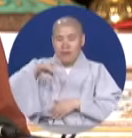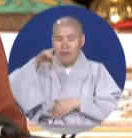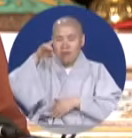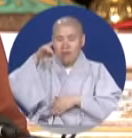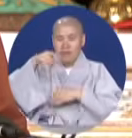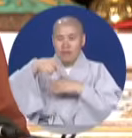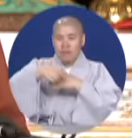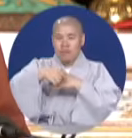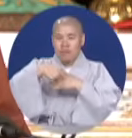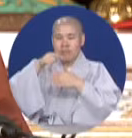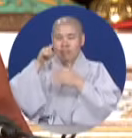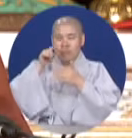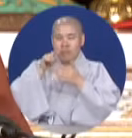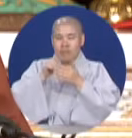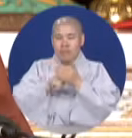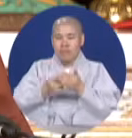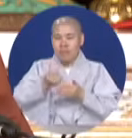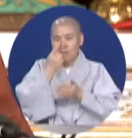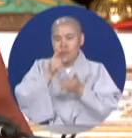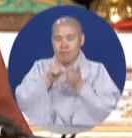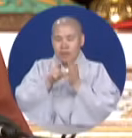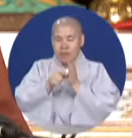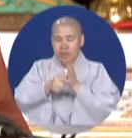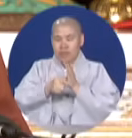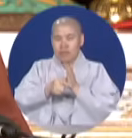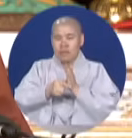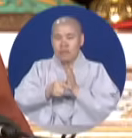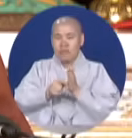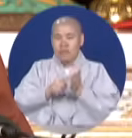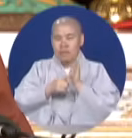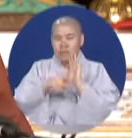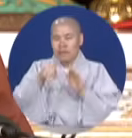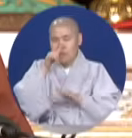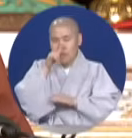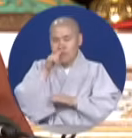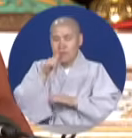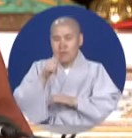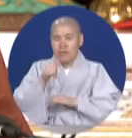초심에도 나와 있는 개성입니다. 그런데 원전은